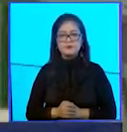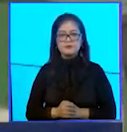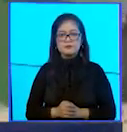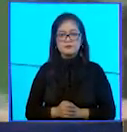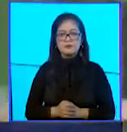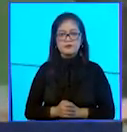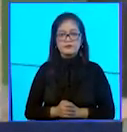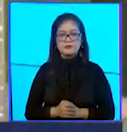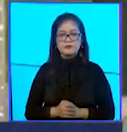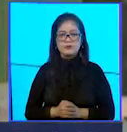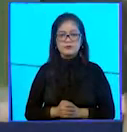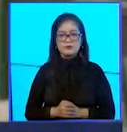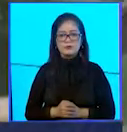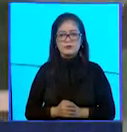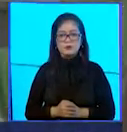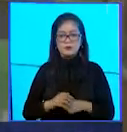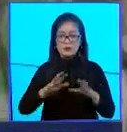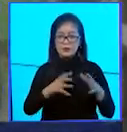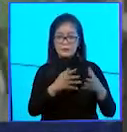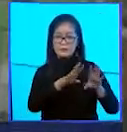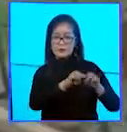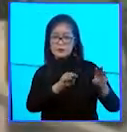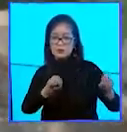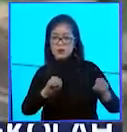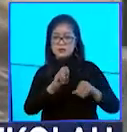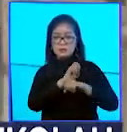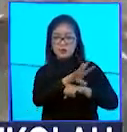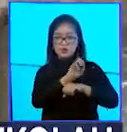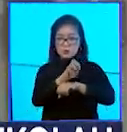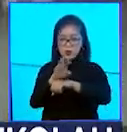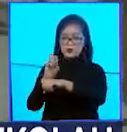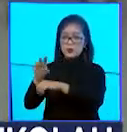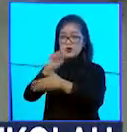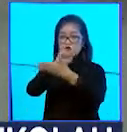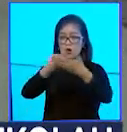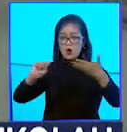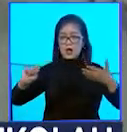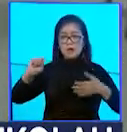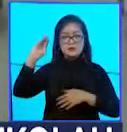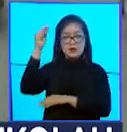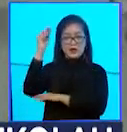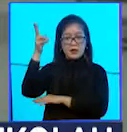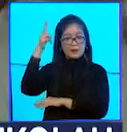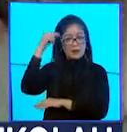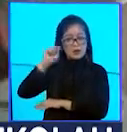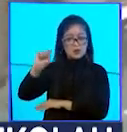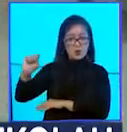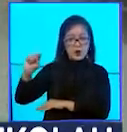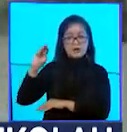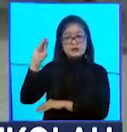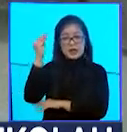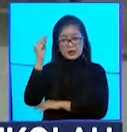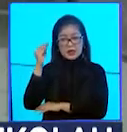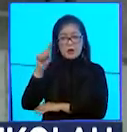Sejumlah petugas melakukan penyemprotan disinfektan di sejumlah sekolah di Jakarta. Pemprov DKI Jakarta mulai 1 Oktober hari ini menambah jumlah